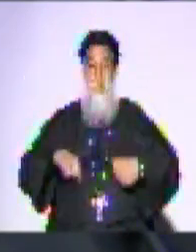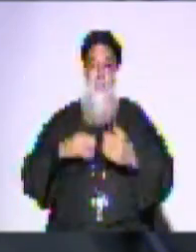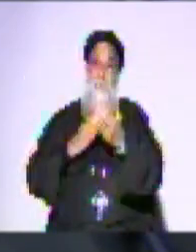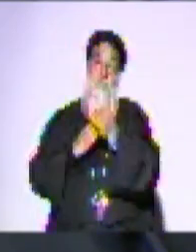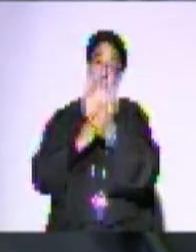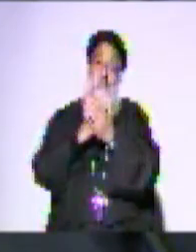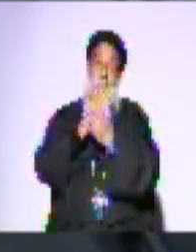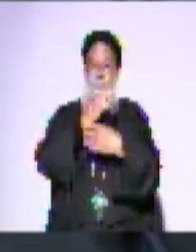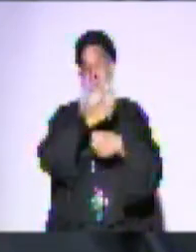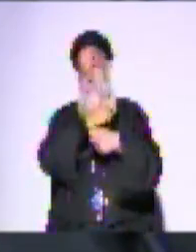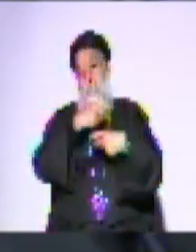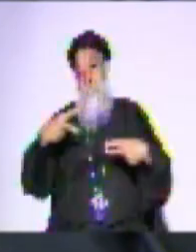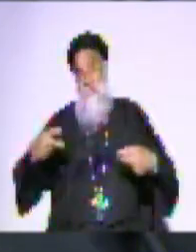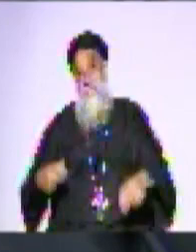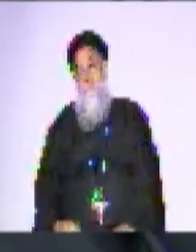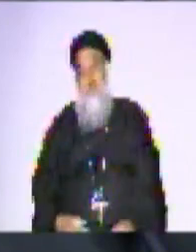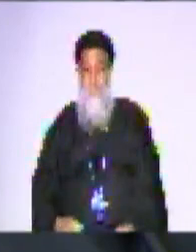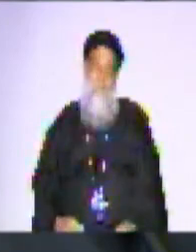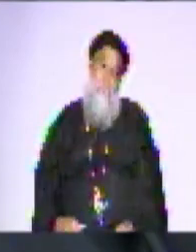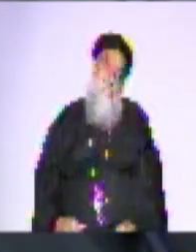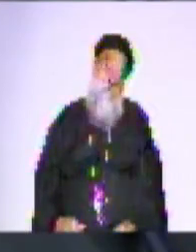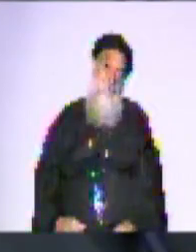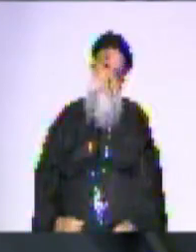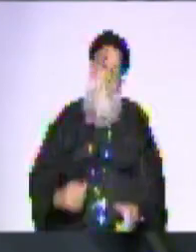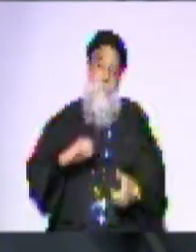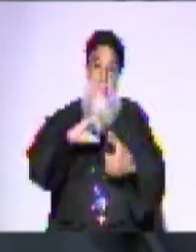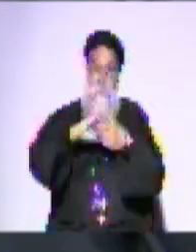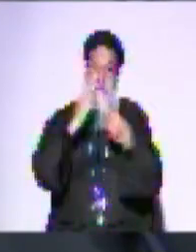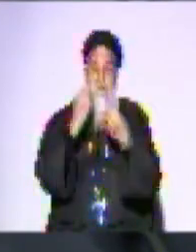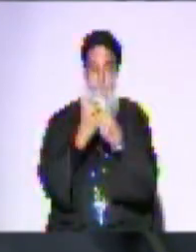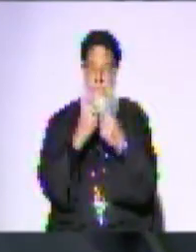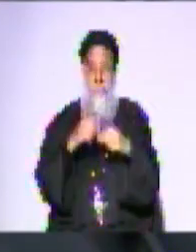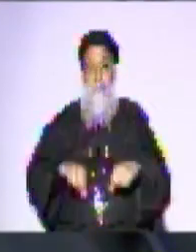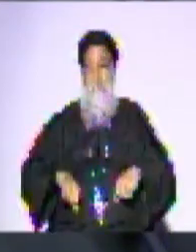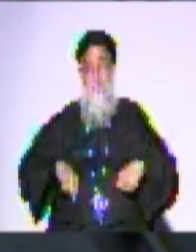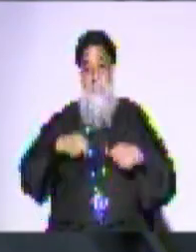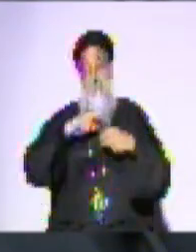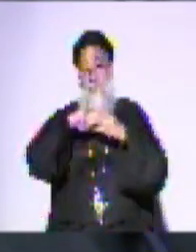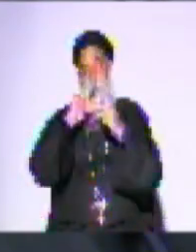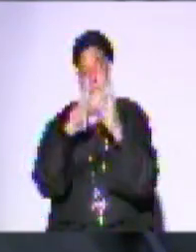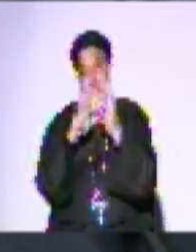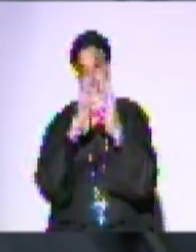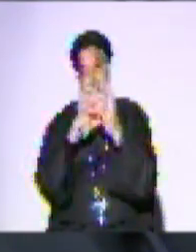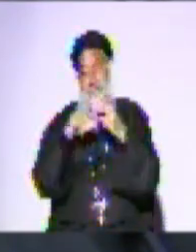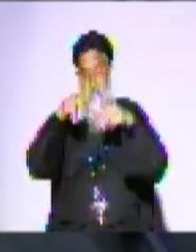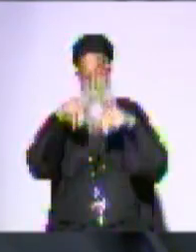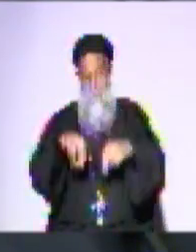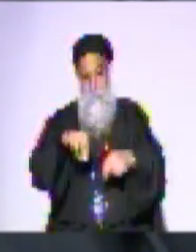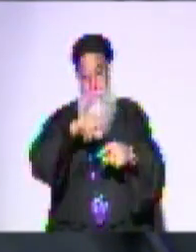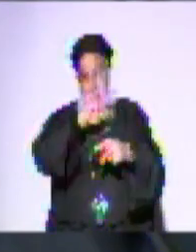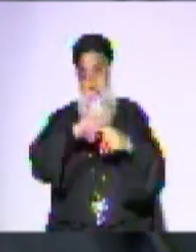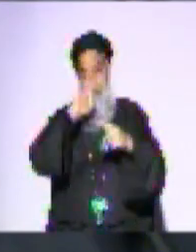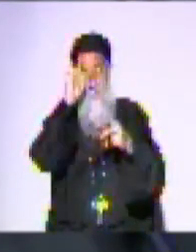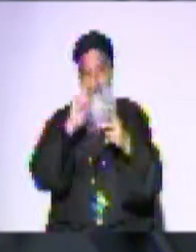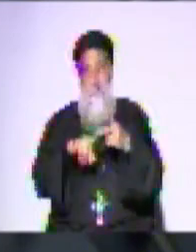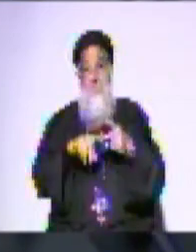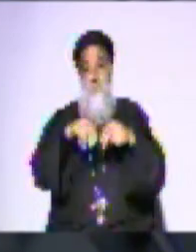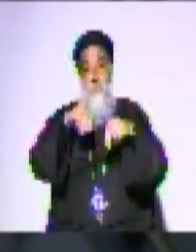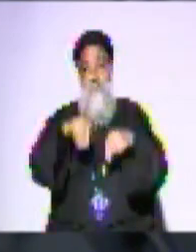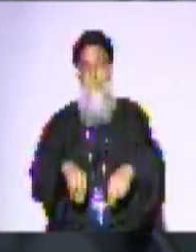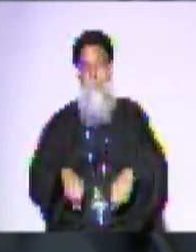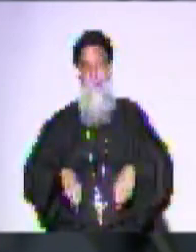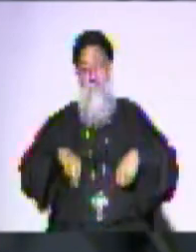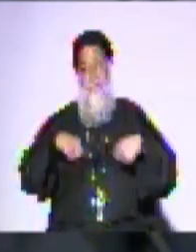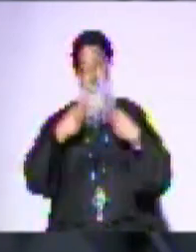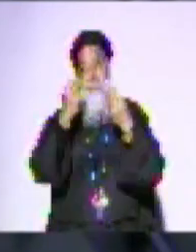آخر الكلام، لكن هو بقى الربط بين المعمودية والحياة أو حياة المعمودية. أيوة. يعني المعمودية